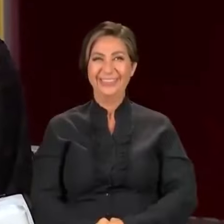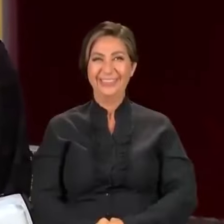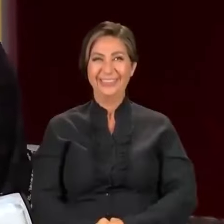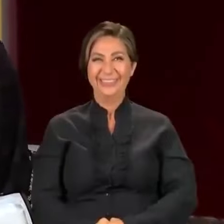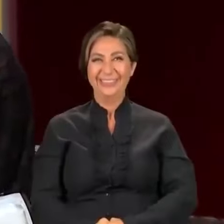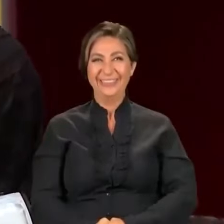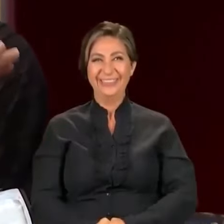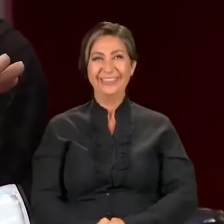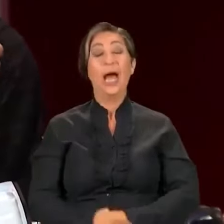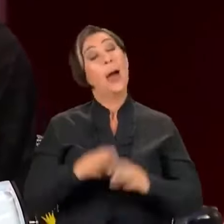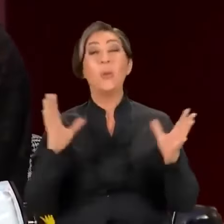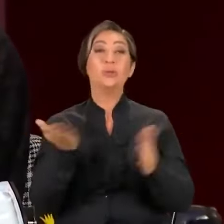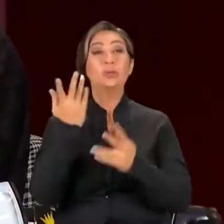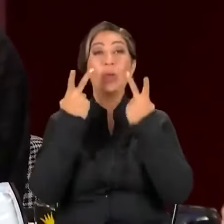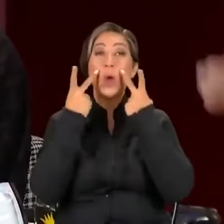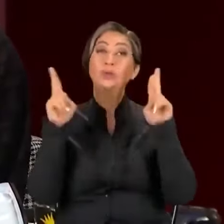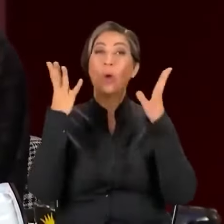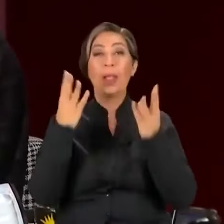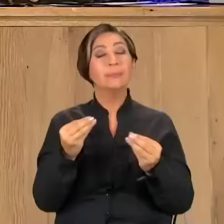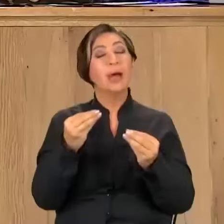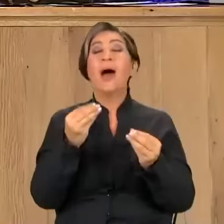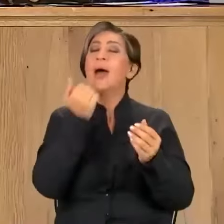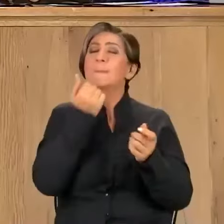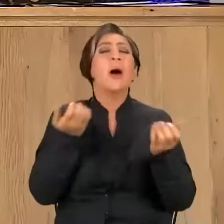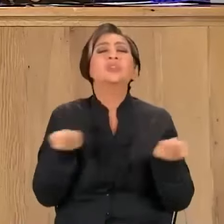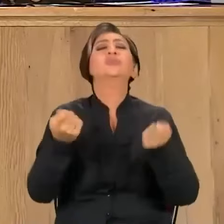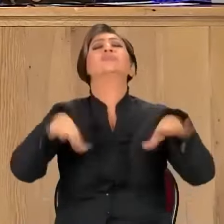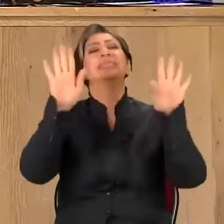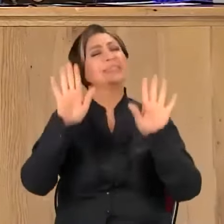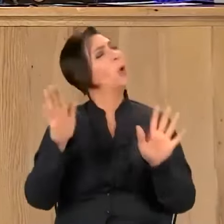Ay, ay, ay. Ama olsun, özgür olalım, iktidarsız özgür olalım, olmaya razı. Özgür